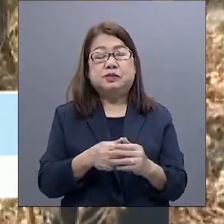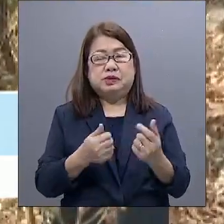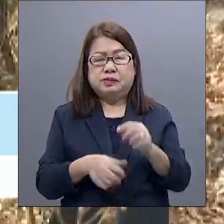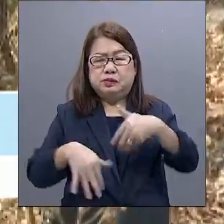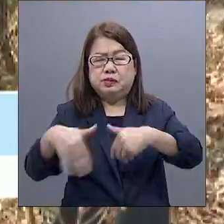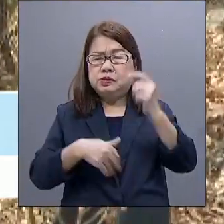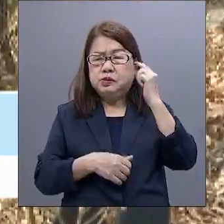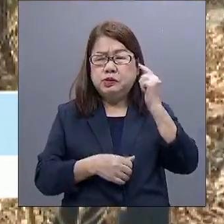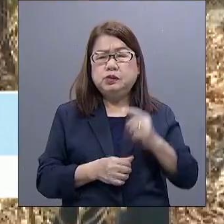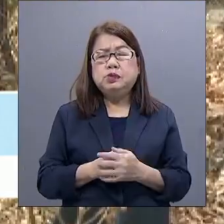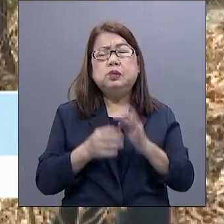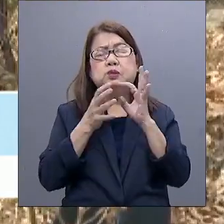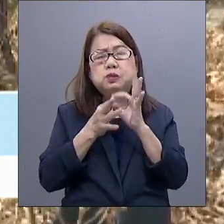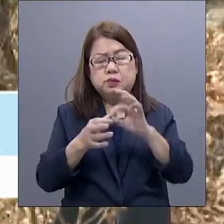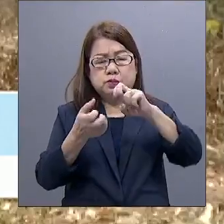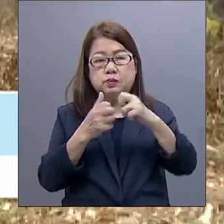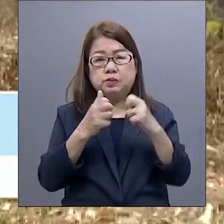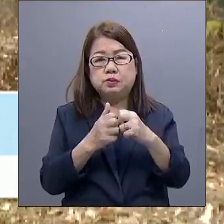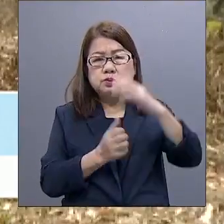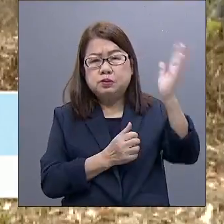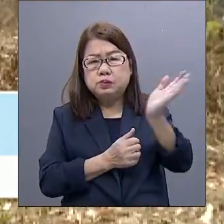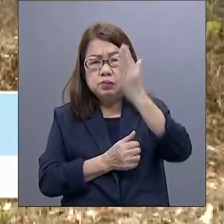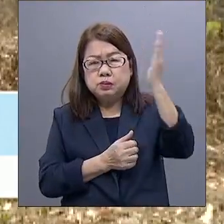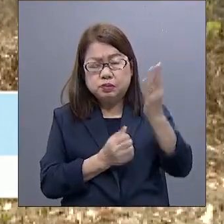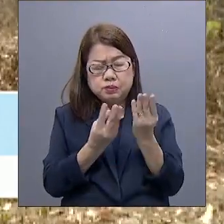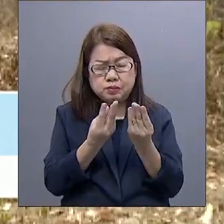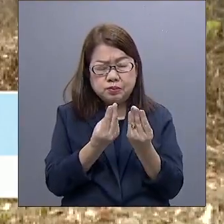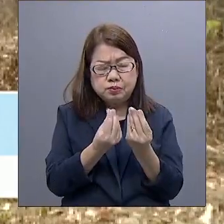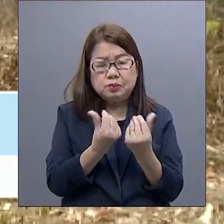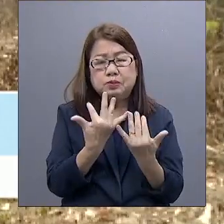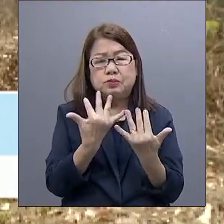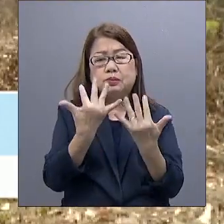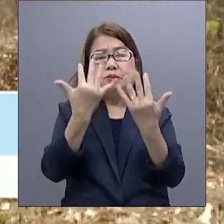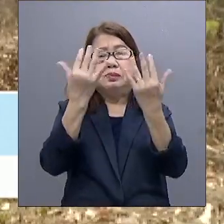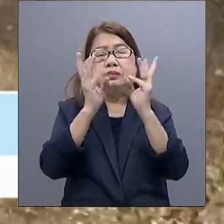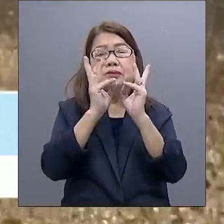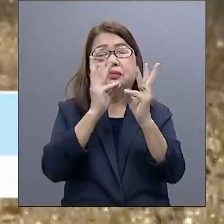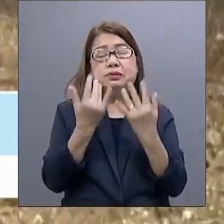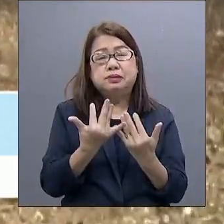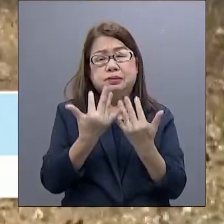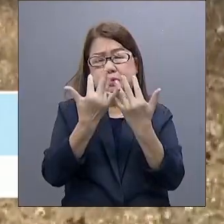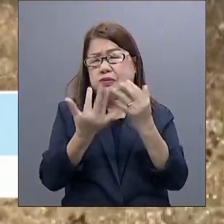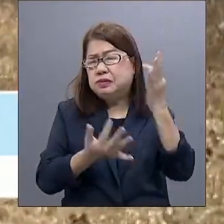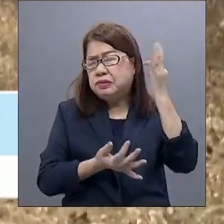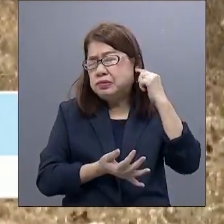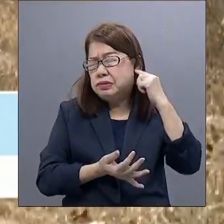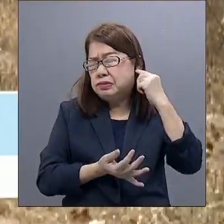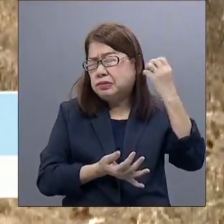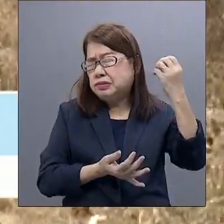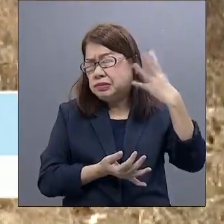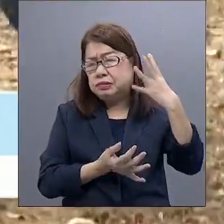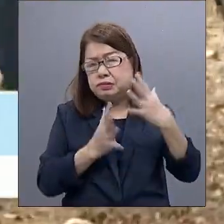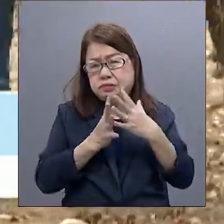แล้วก็เกิดเสียงดังจากการประกอบกิจการของโรงโ่หนแ่งนี้